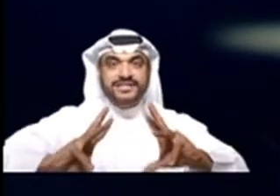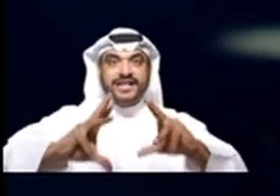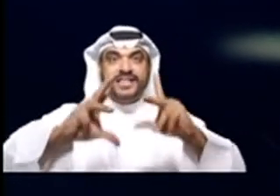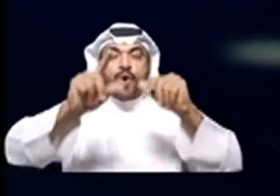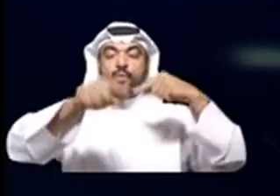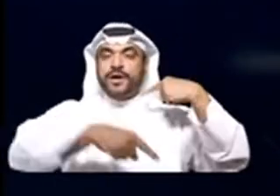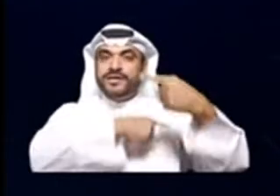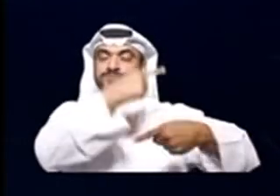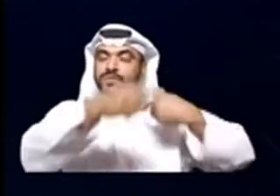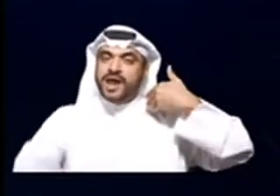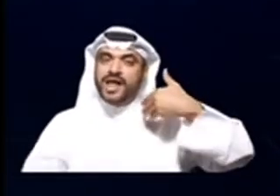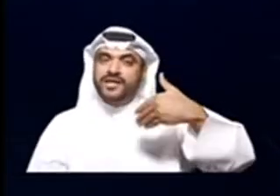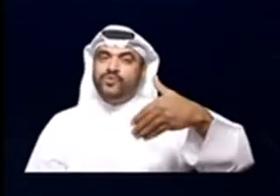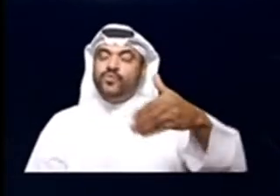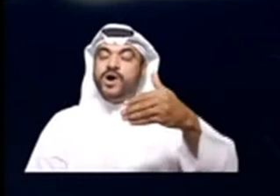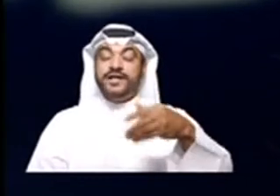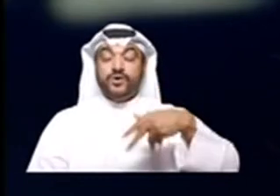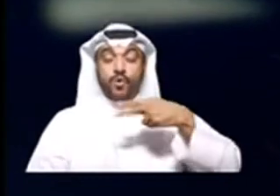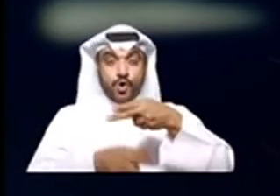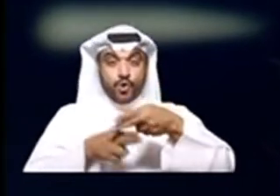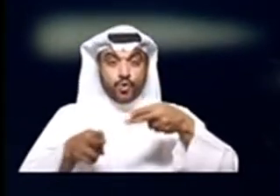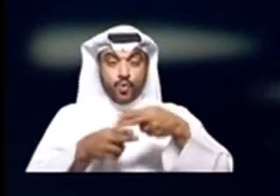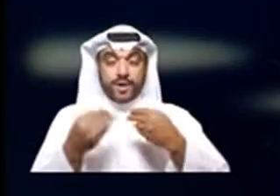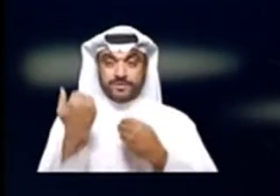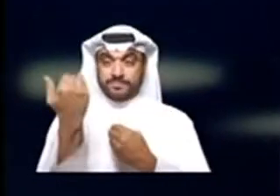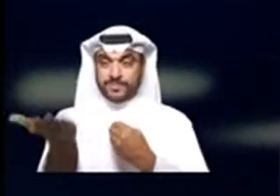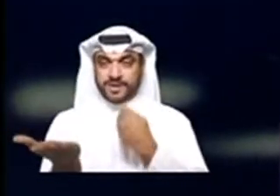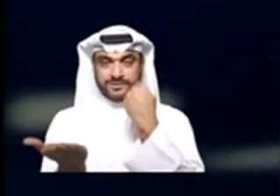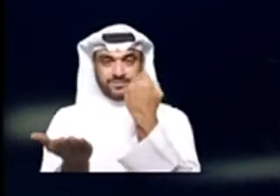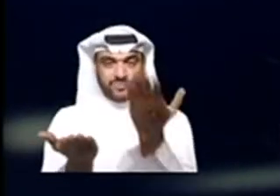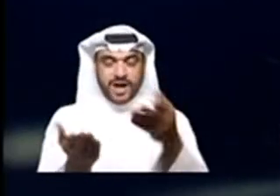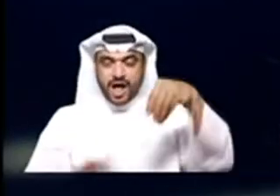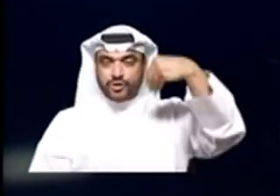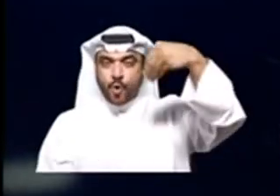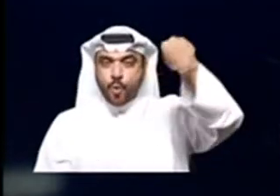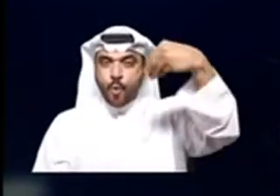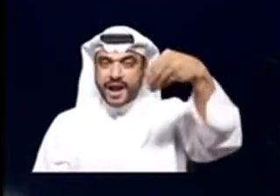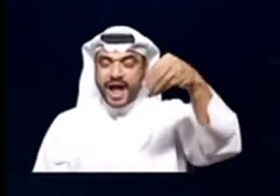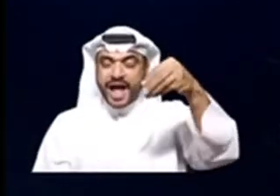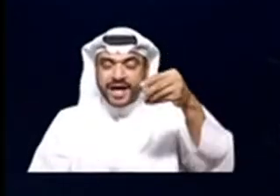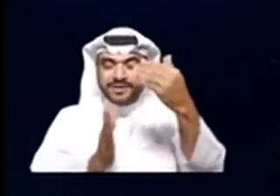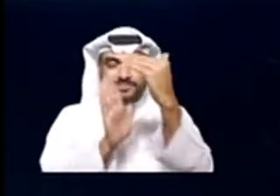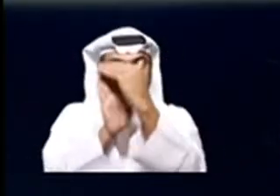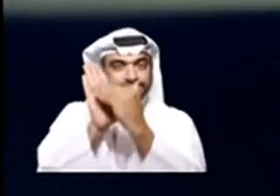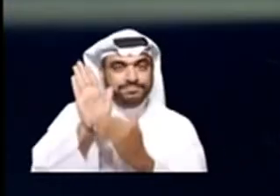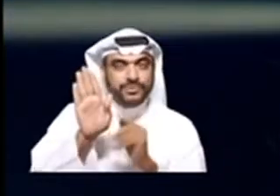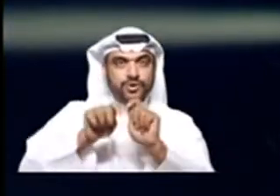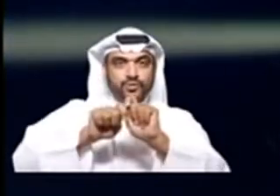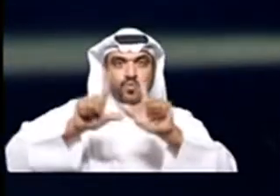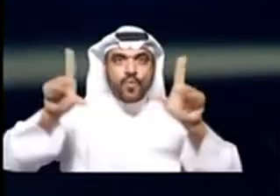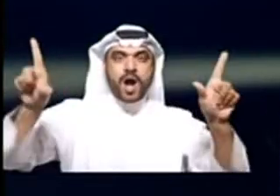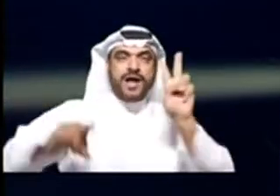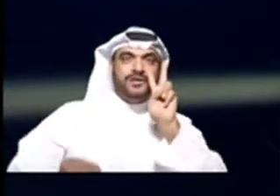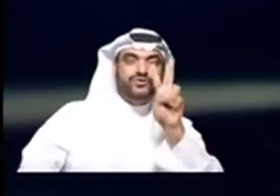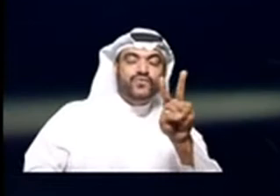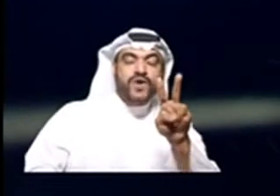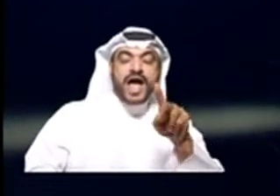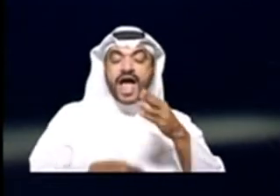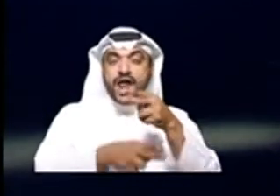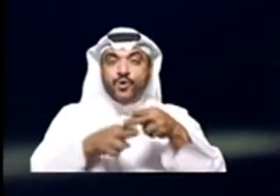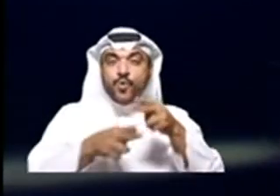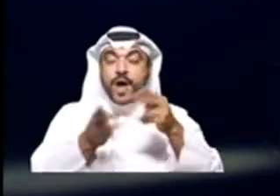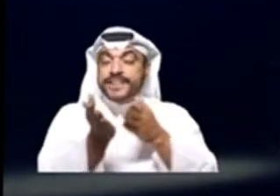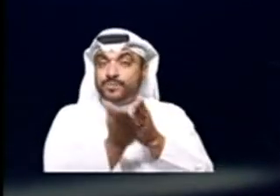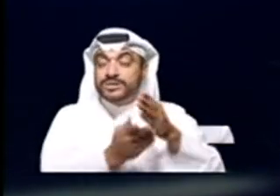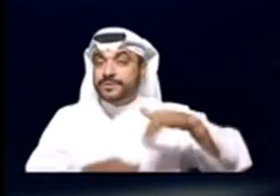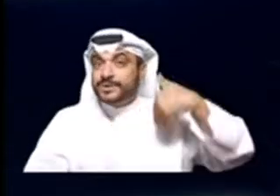حيث قدمت عدة جهات كويتية عروضا مختلفة تعكس رؤية الكويت 2035 والخطط